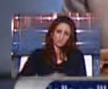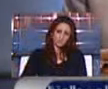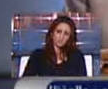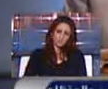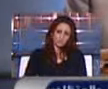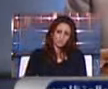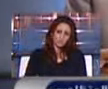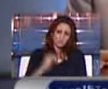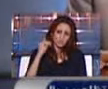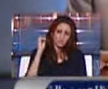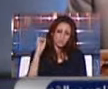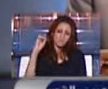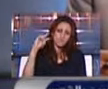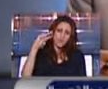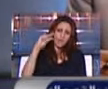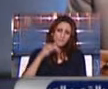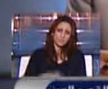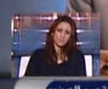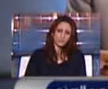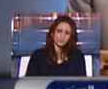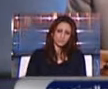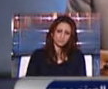فندم. دكتور محمد